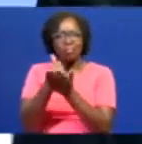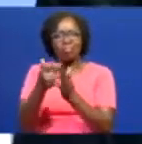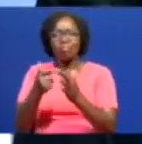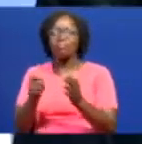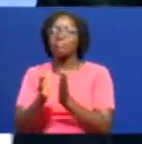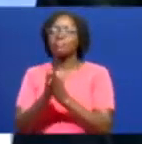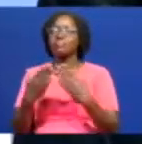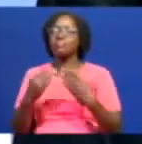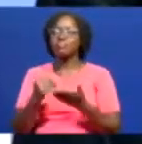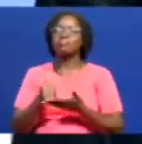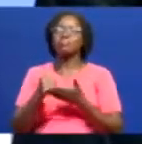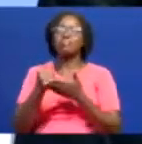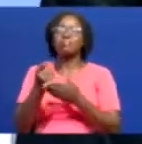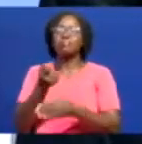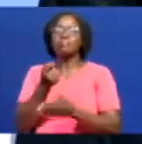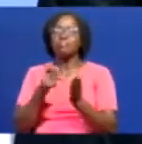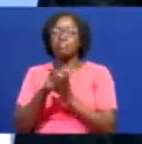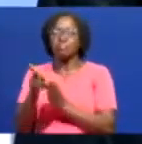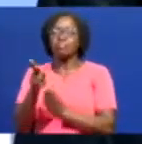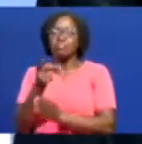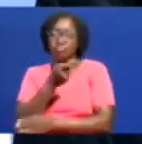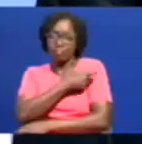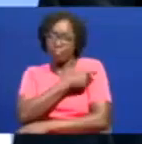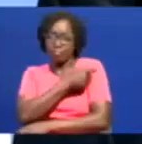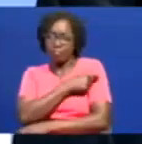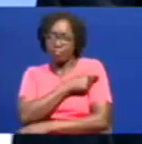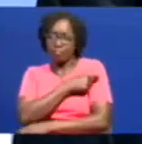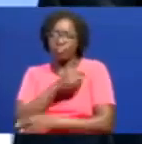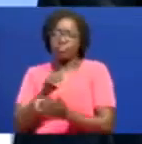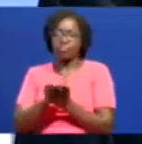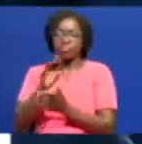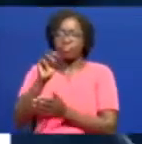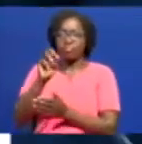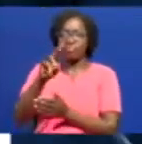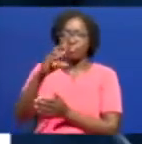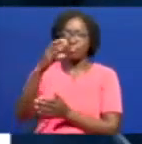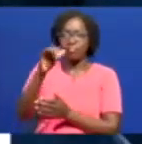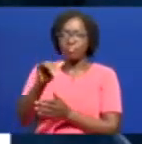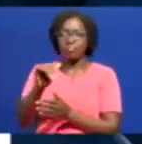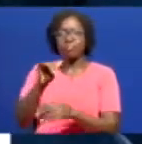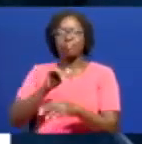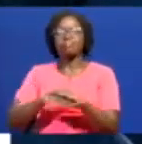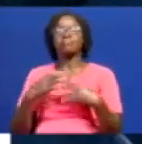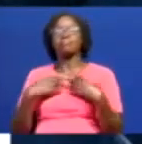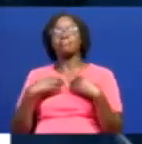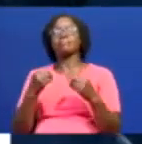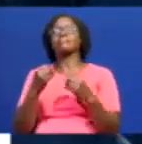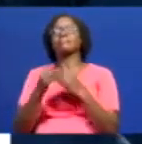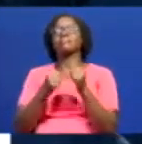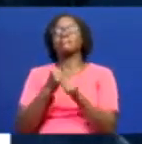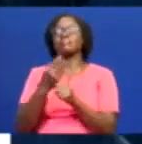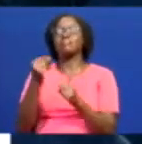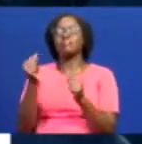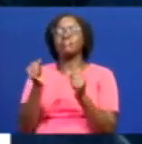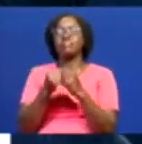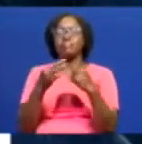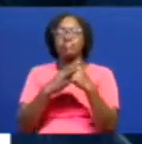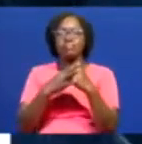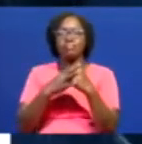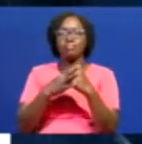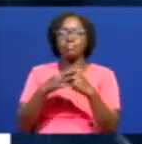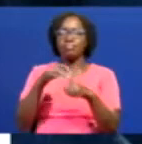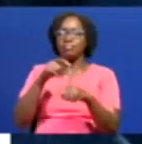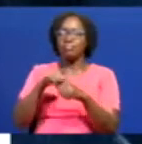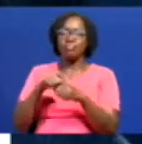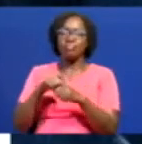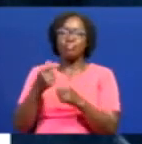kwa hisani ili kulipia matibabu yake. Masi Wambuya amekuwa katika hali nzuri hadi mwaka 2018 alipogundua